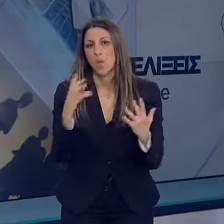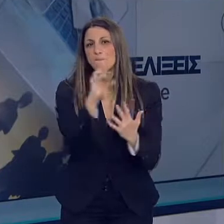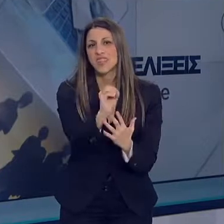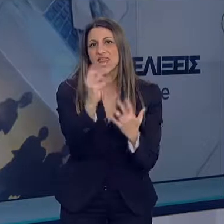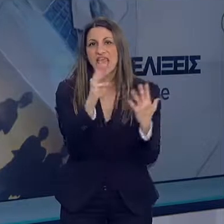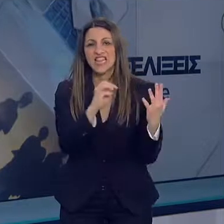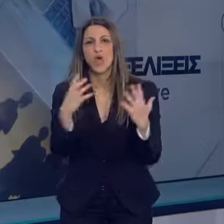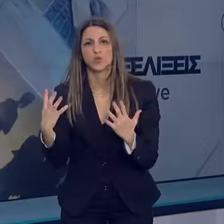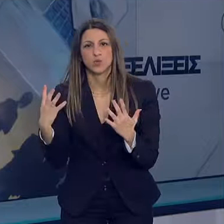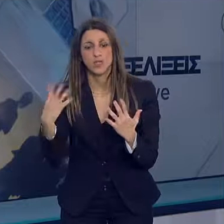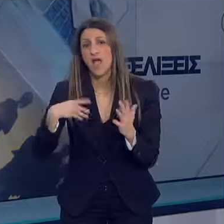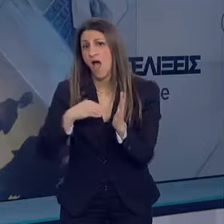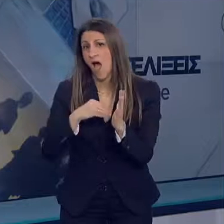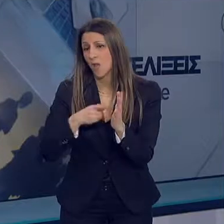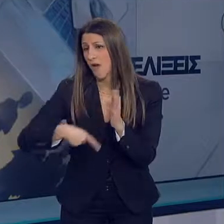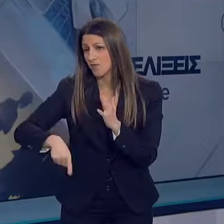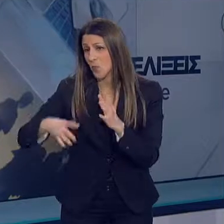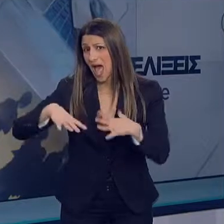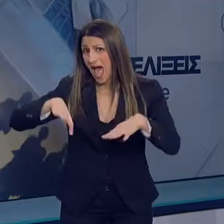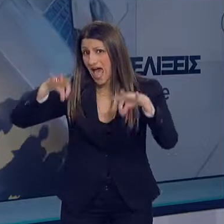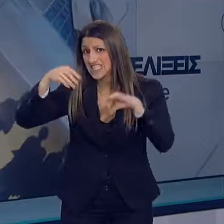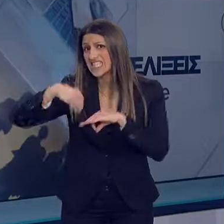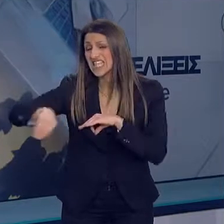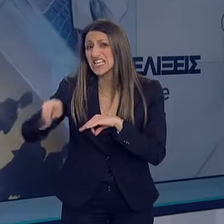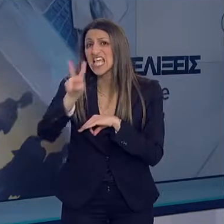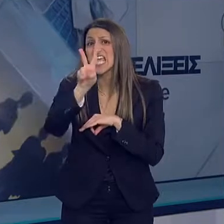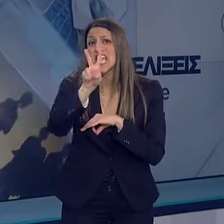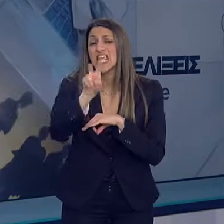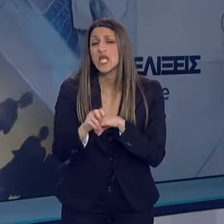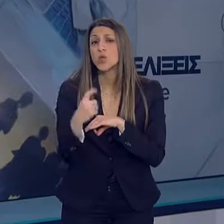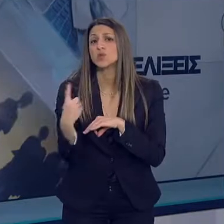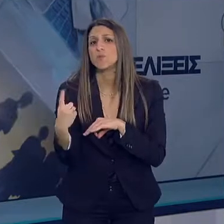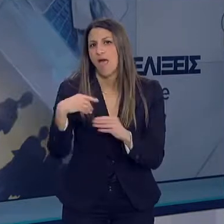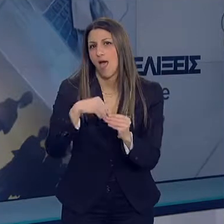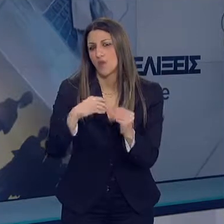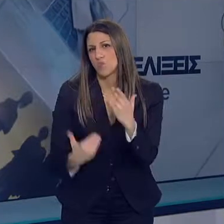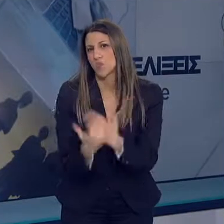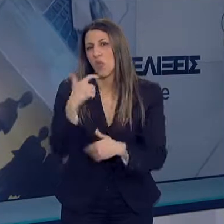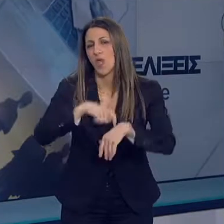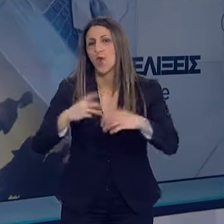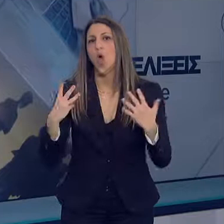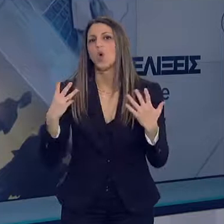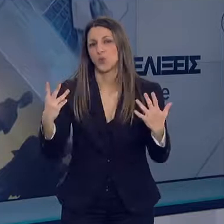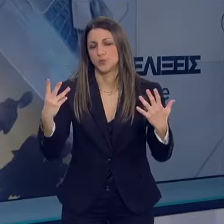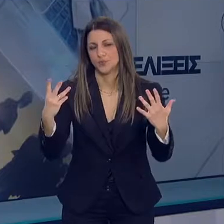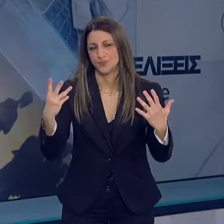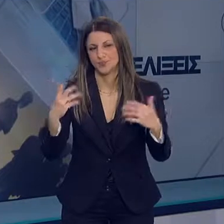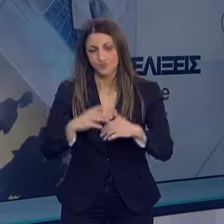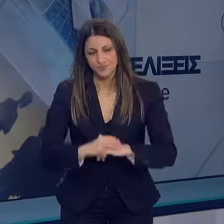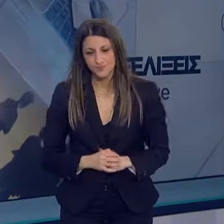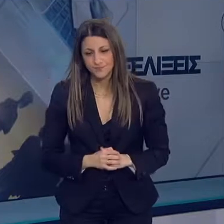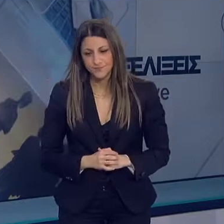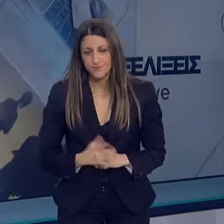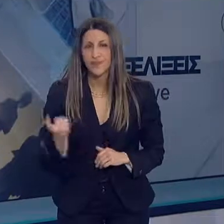210-32-48-098 και η ισχύ της νέας δυνατότητας ξεκινάει την Τρίτη, 21 Τετάρτου στις 8 το πρωί. Στη συνέχεια, θα ήθελα να αναφερθώ στην κινητικότητα